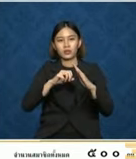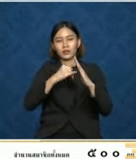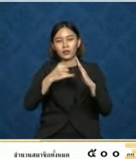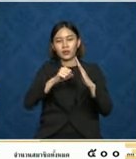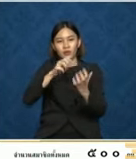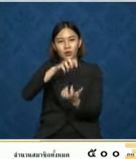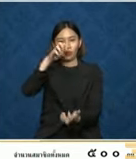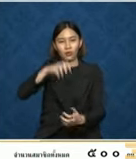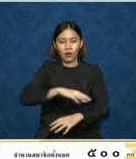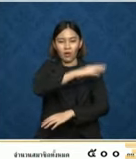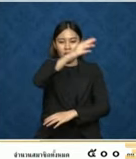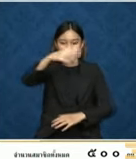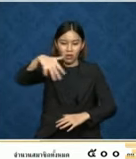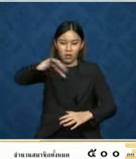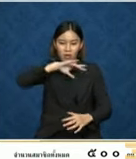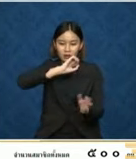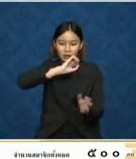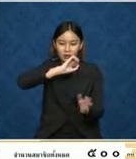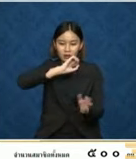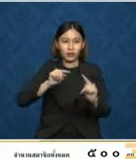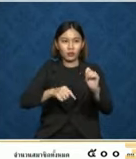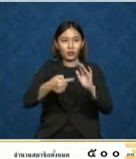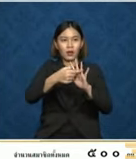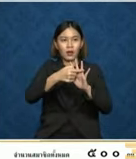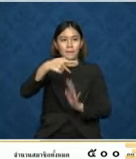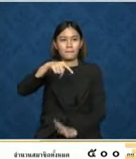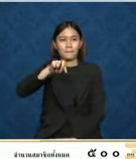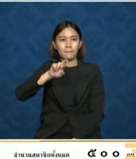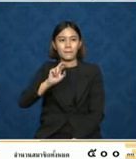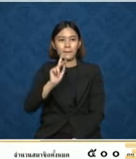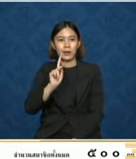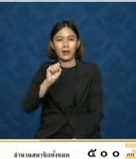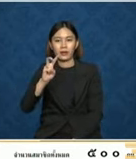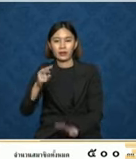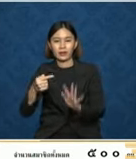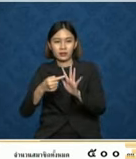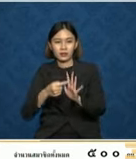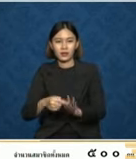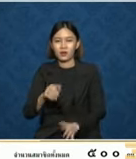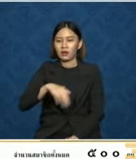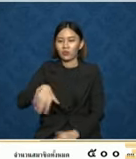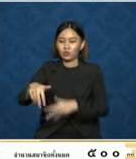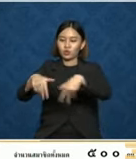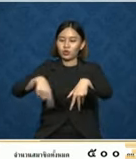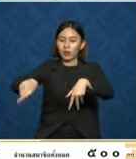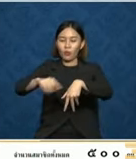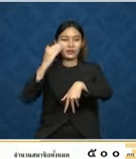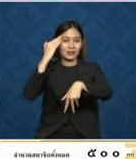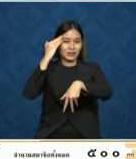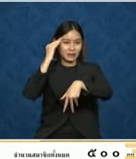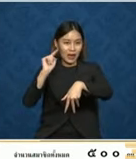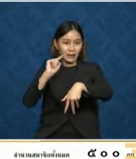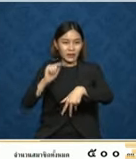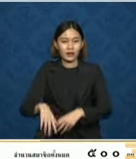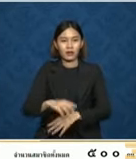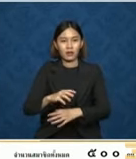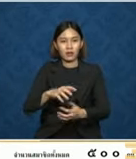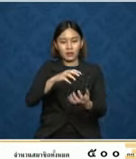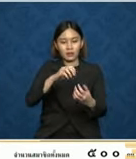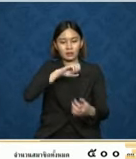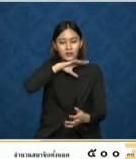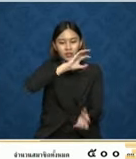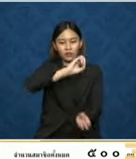งนี้ตั้งอยู่ในพื้นที่ตำบลแพร่กษาใหม่ชาวสมุทรปราการทราบกันดีค่ะท่านประธานว่าบ่อขยะแพ